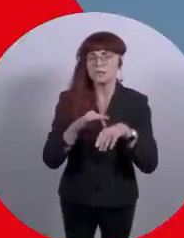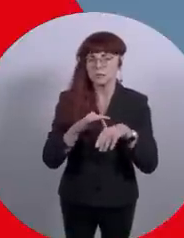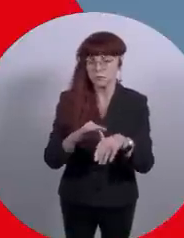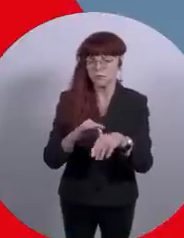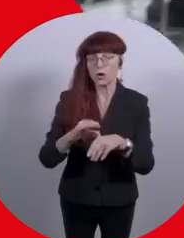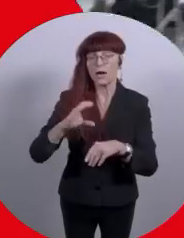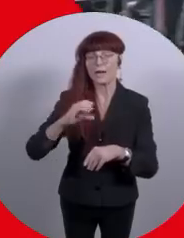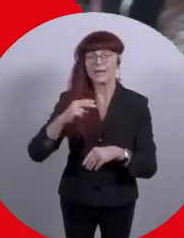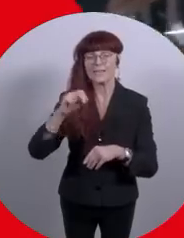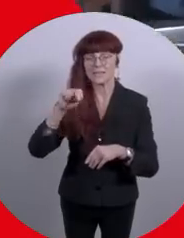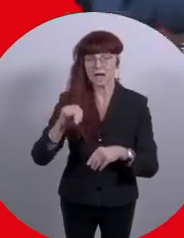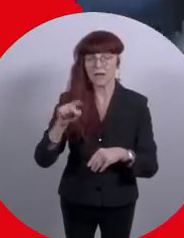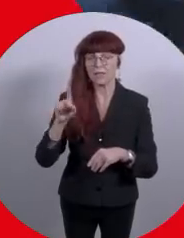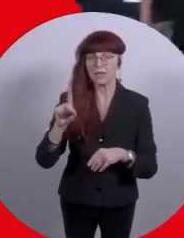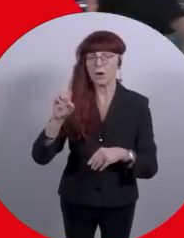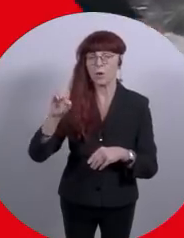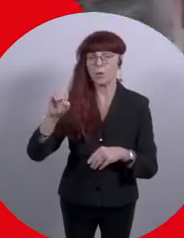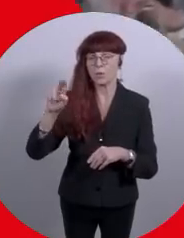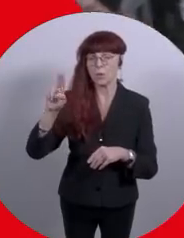übergeben bitte schön Christian